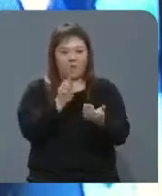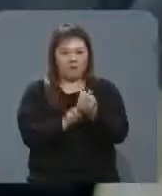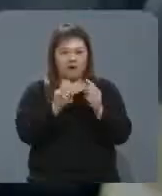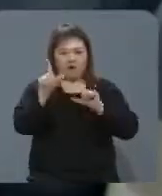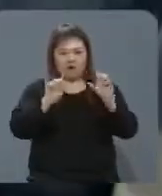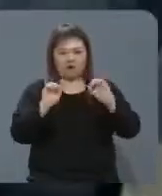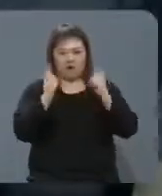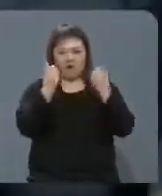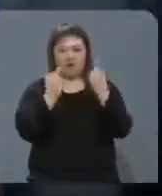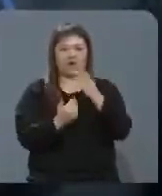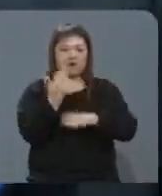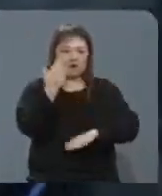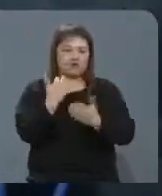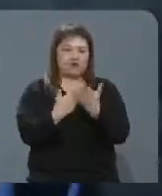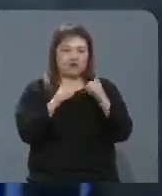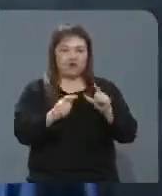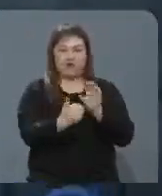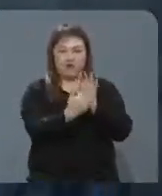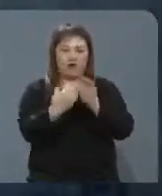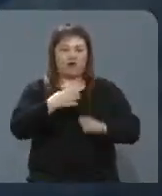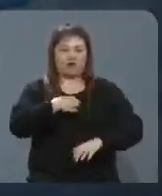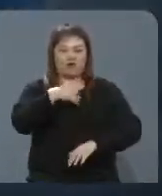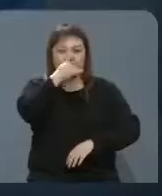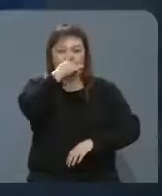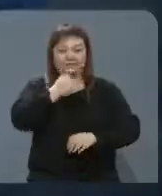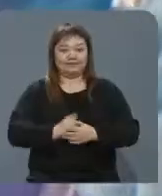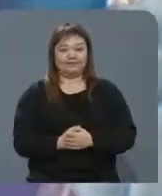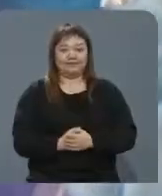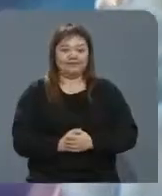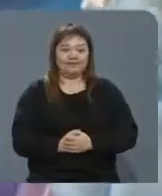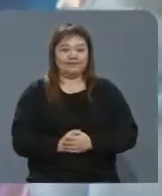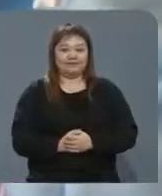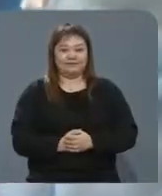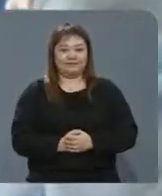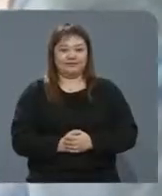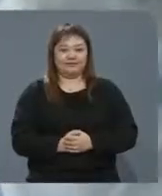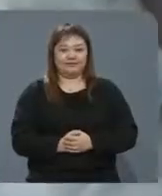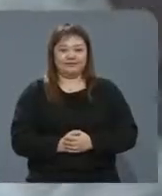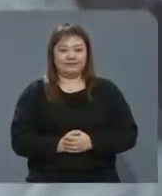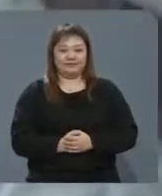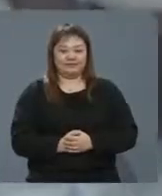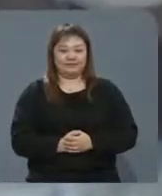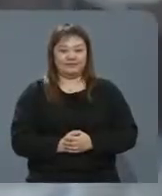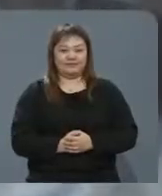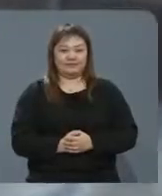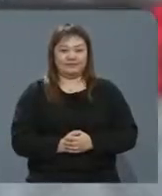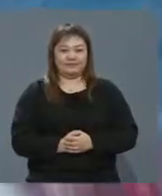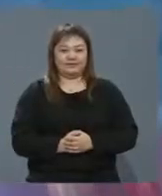겹치며 제주 방역 체계를 위협하고 있습니다. KBS 뉴스 나종훈입니다.